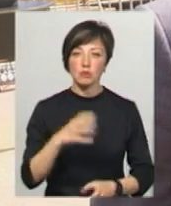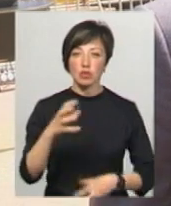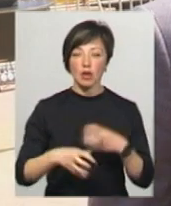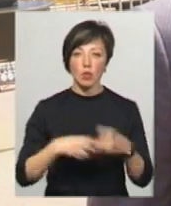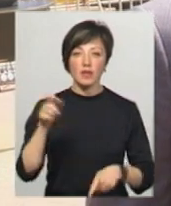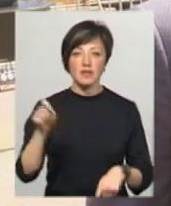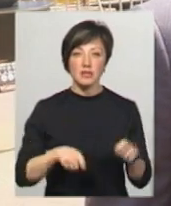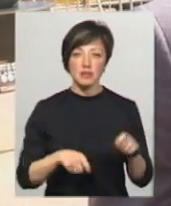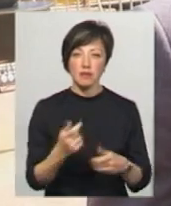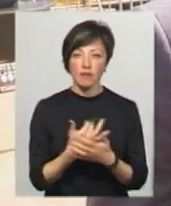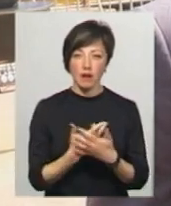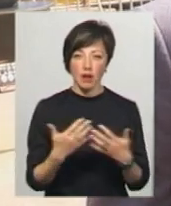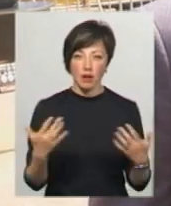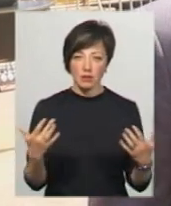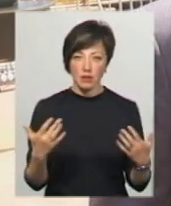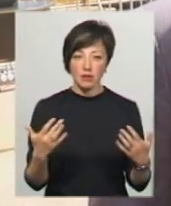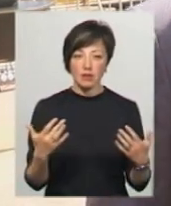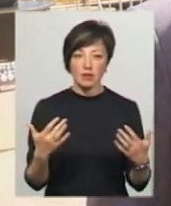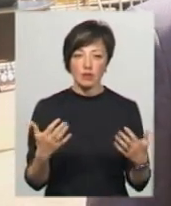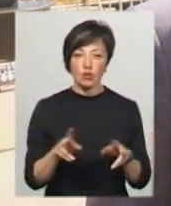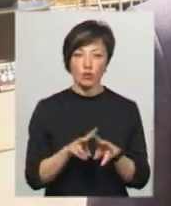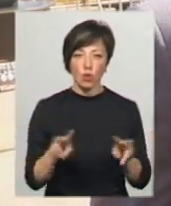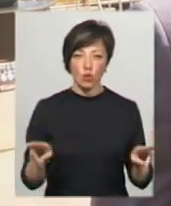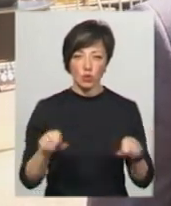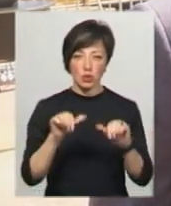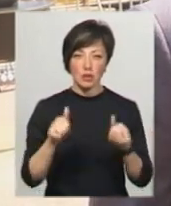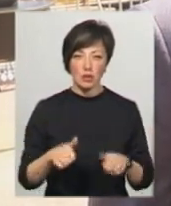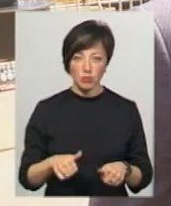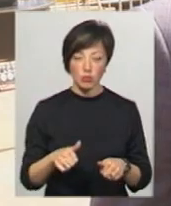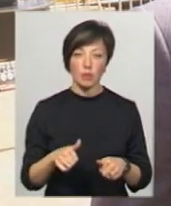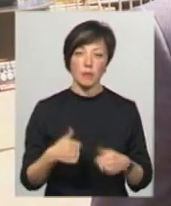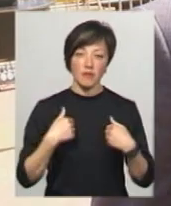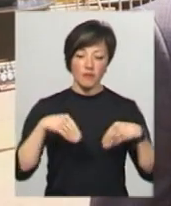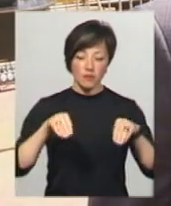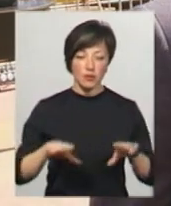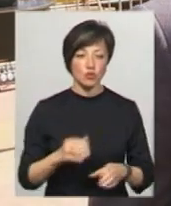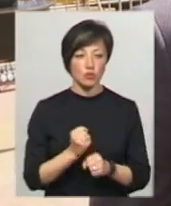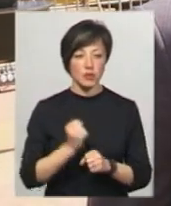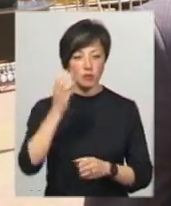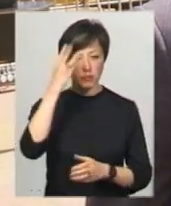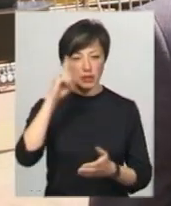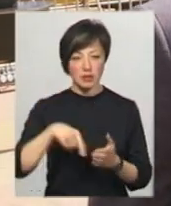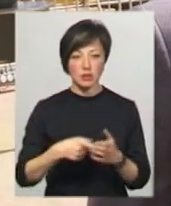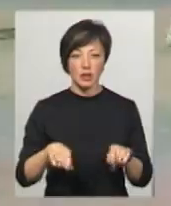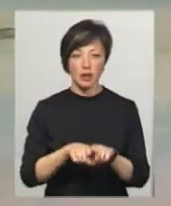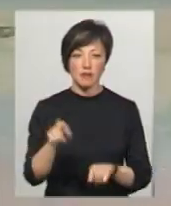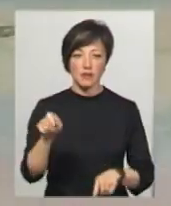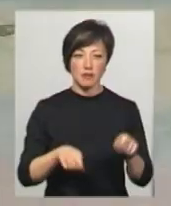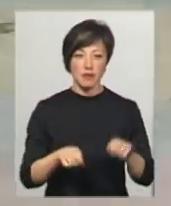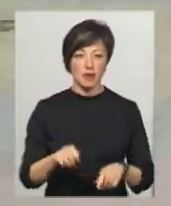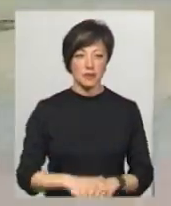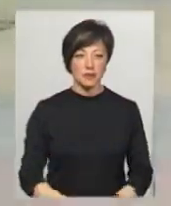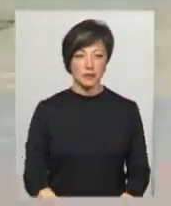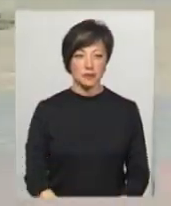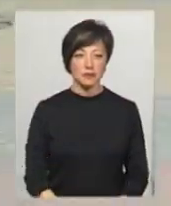міжнародних фестивалів схожого типу, привів нас до того, що ми вирішили зробити у Хмельницькому такий фестиваль.